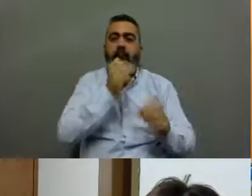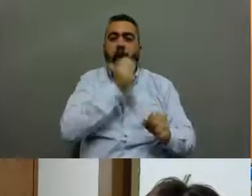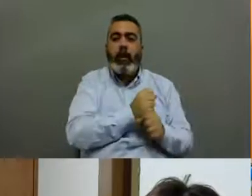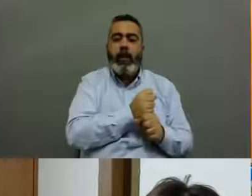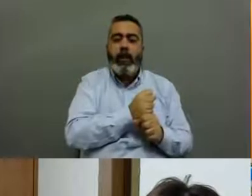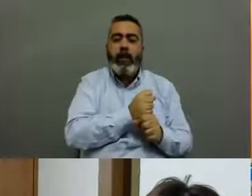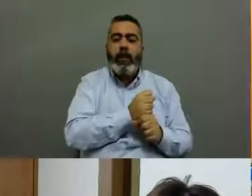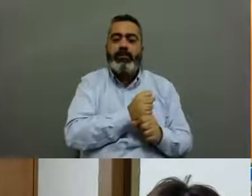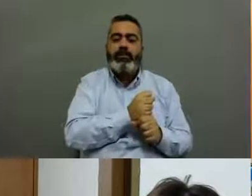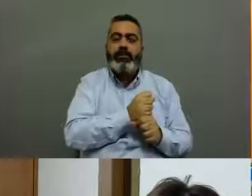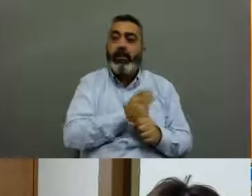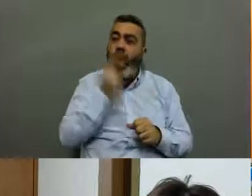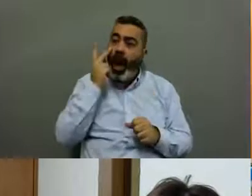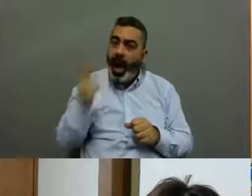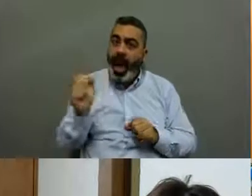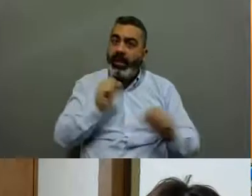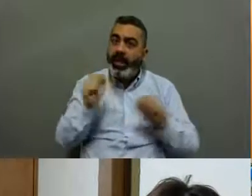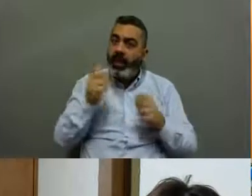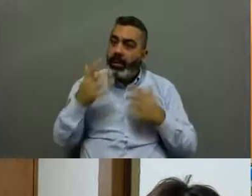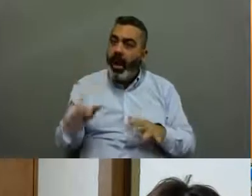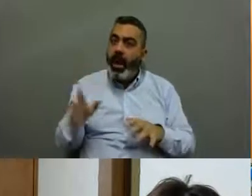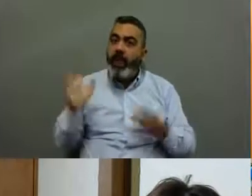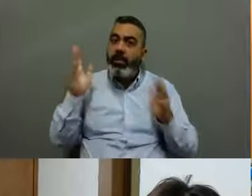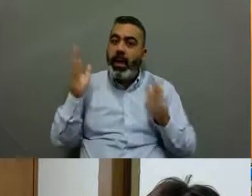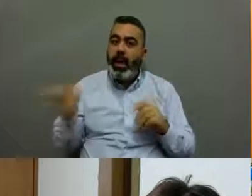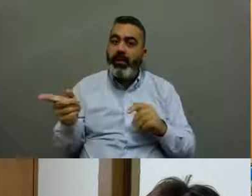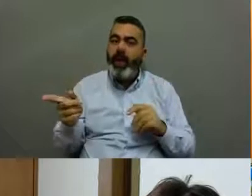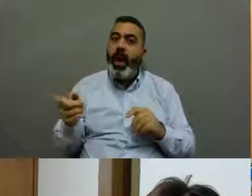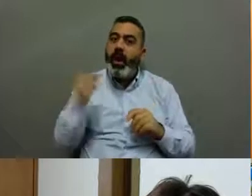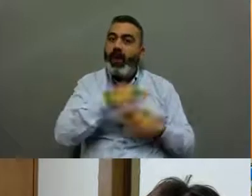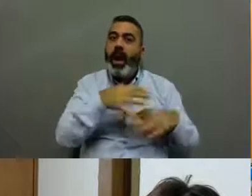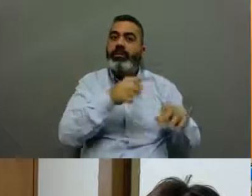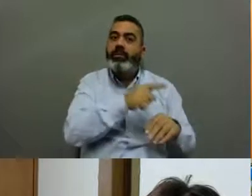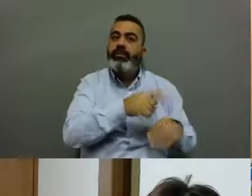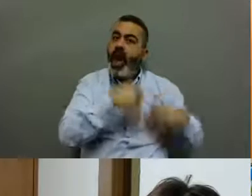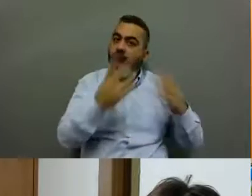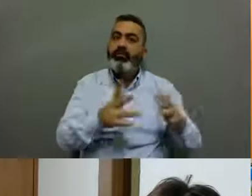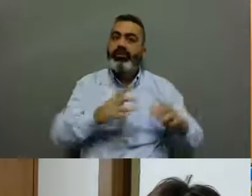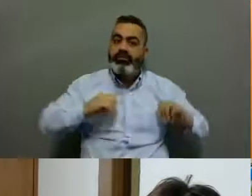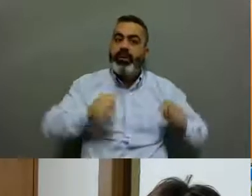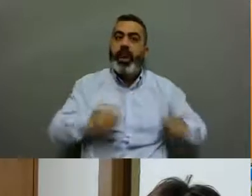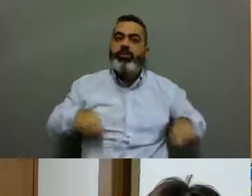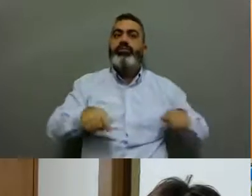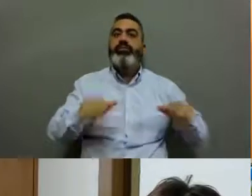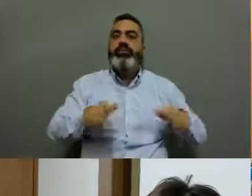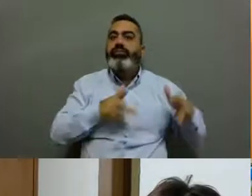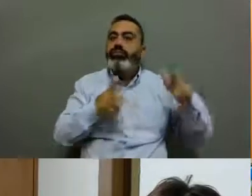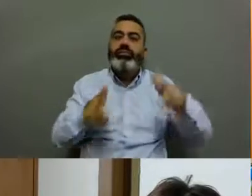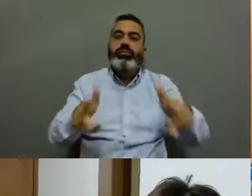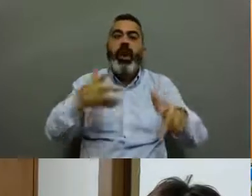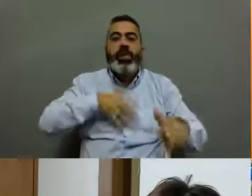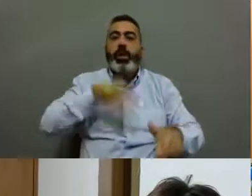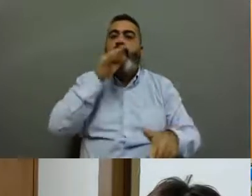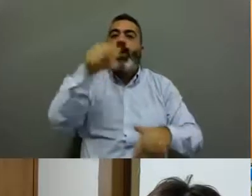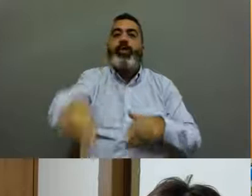ότι εγώ αντέδρασα και με αυτή μου την αντίδραση τους προκάλεσα να βγουν έξω και να διεκδικήσουν να πάνε σε